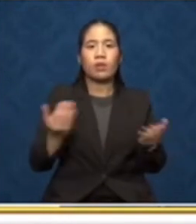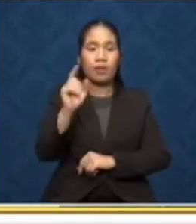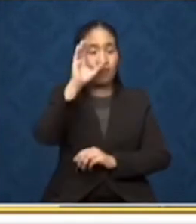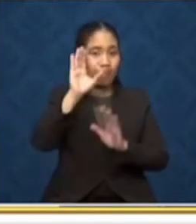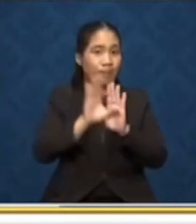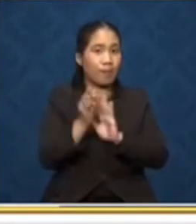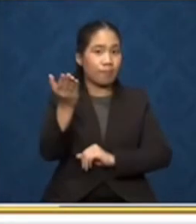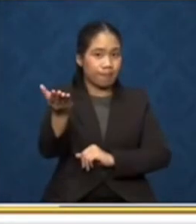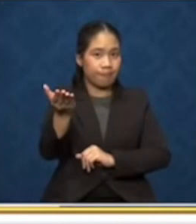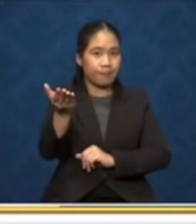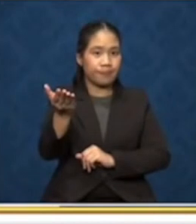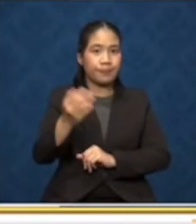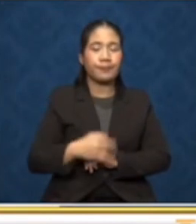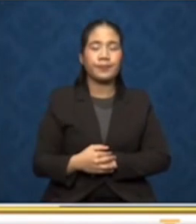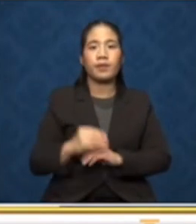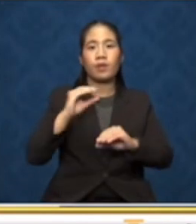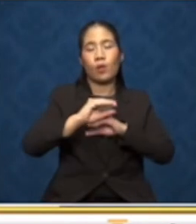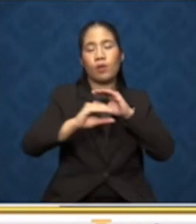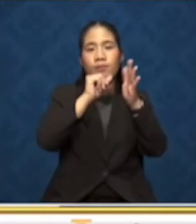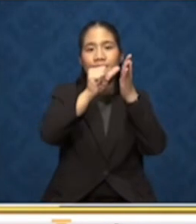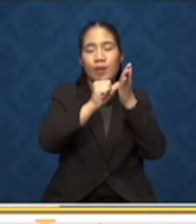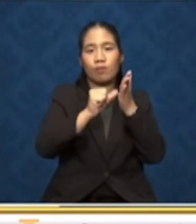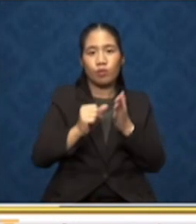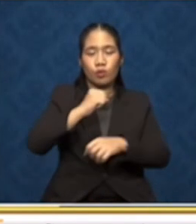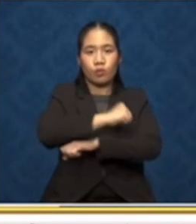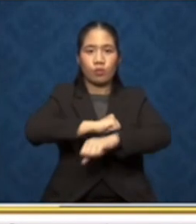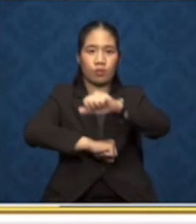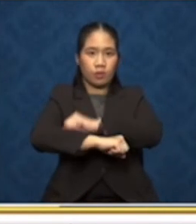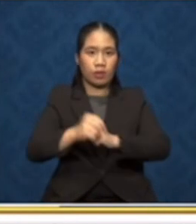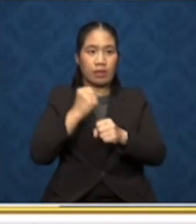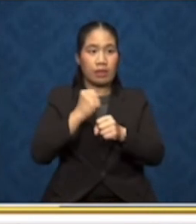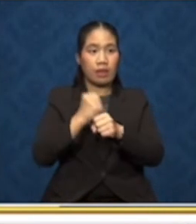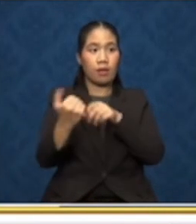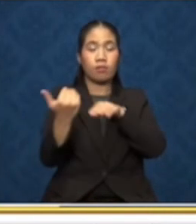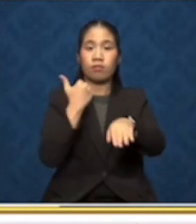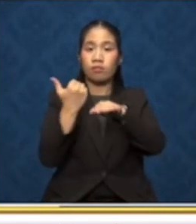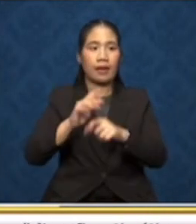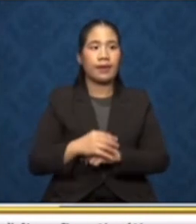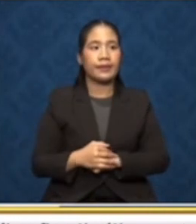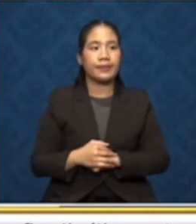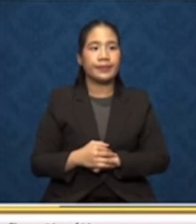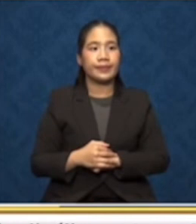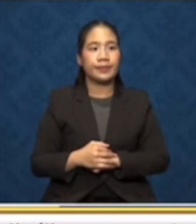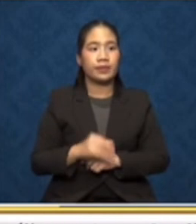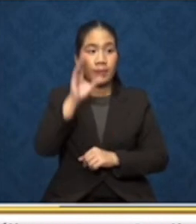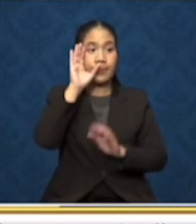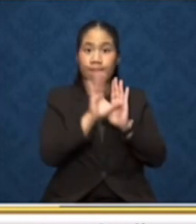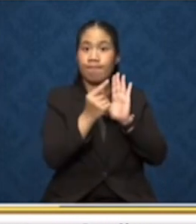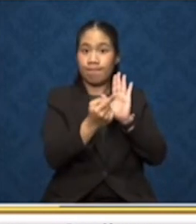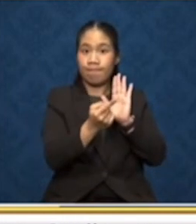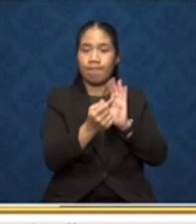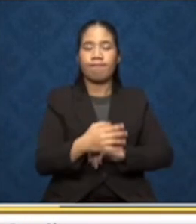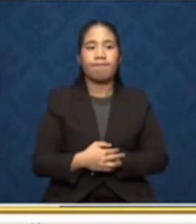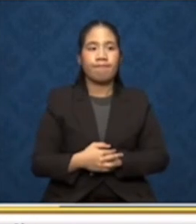ยวประเด็นที่1โครงการปรับปรุงและก่อสร้างทางคมนาคมช่วงอำเภอสังขะผิวทางจราจรชำรุดเสีย